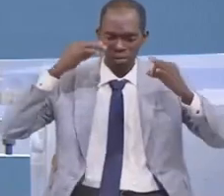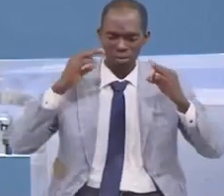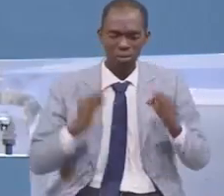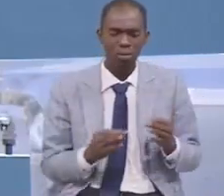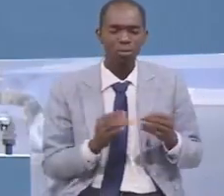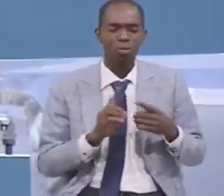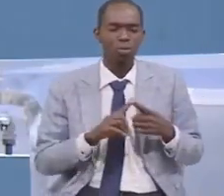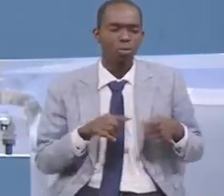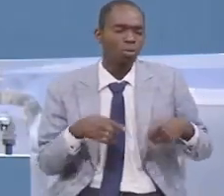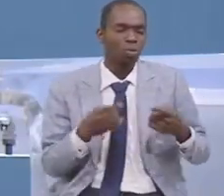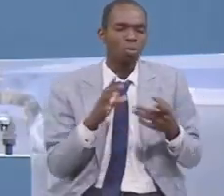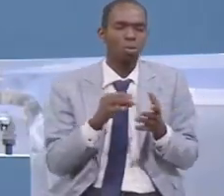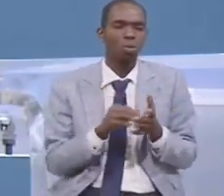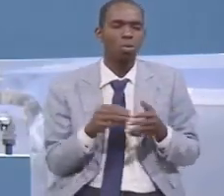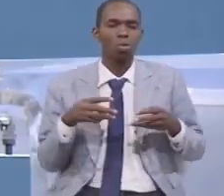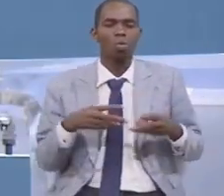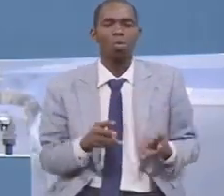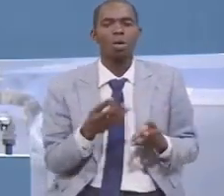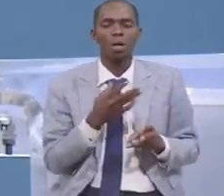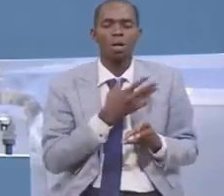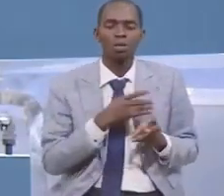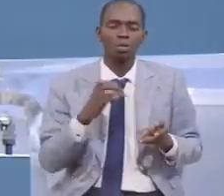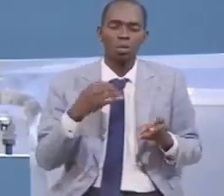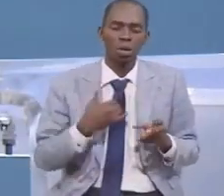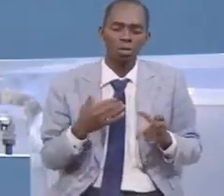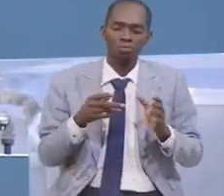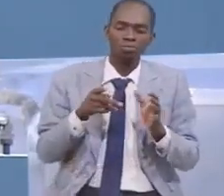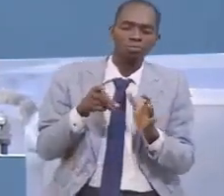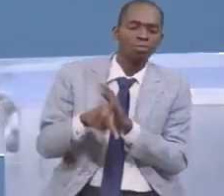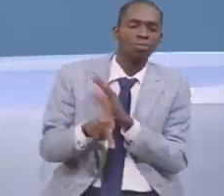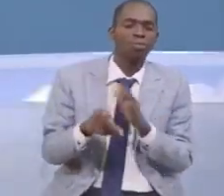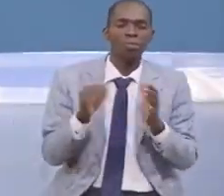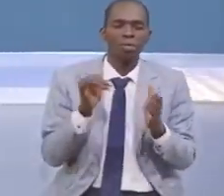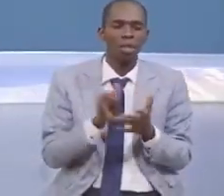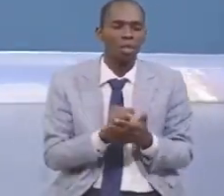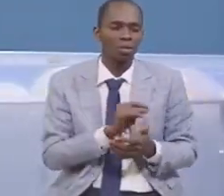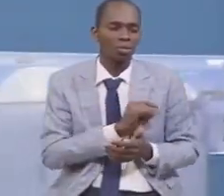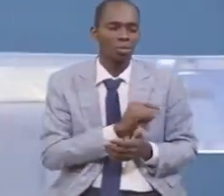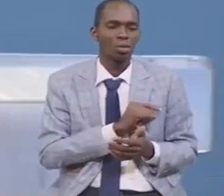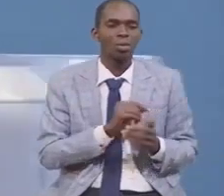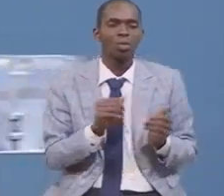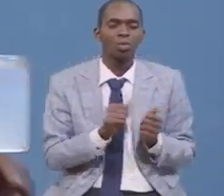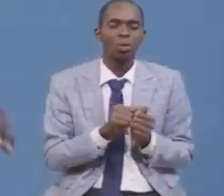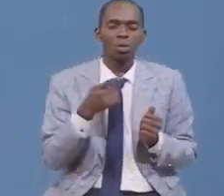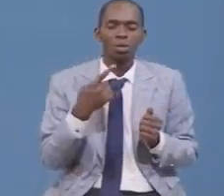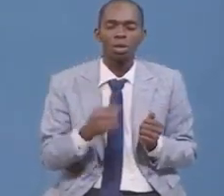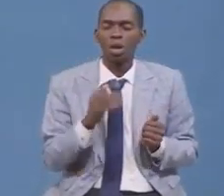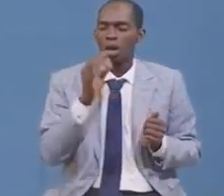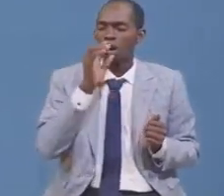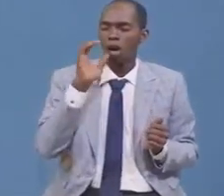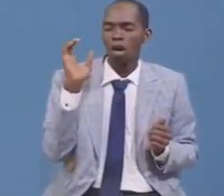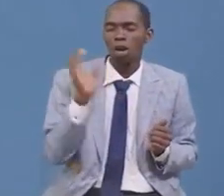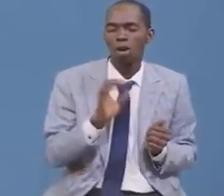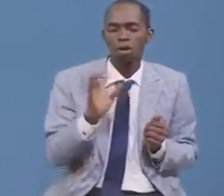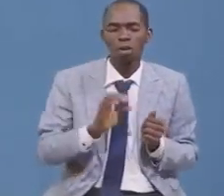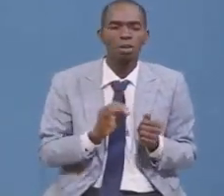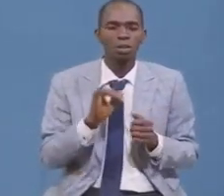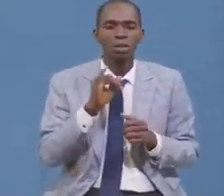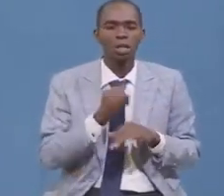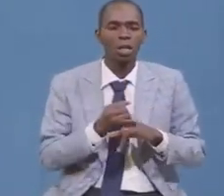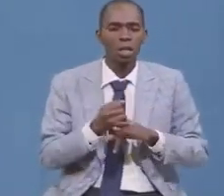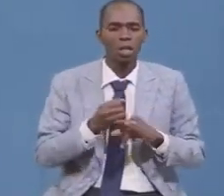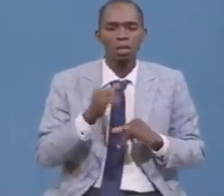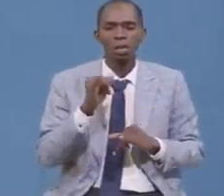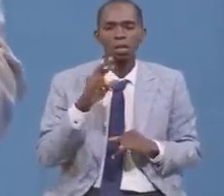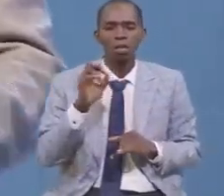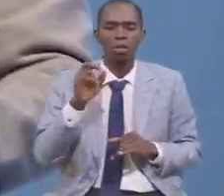that conscience with a hot iron is the conscience ఒకవేళ మీ మనస్సాక్షి గనుక నేను మీకు సలహా చెప్పను ఆలోచన చెప్పను